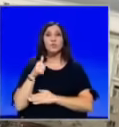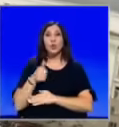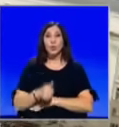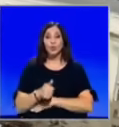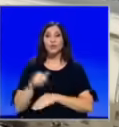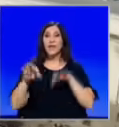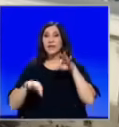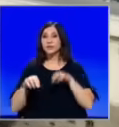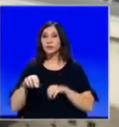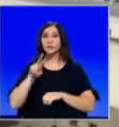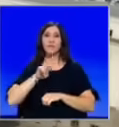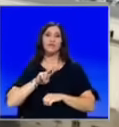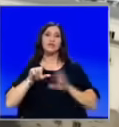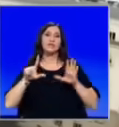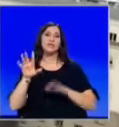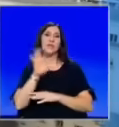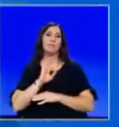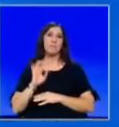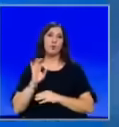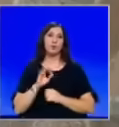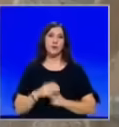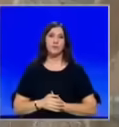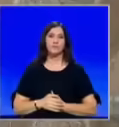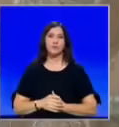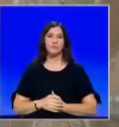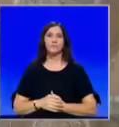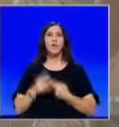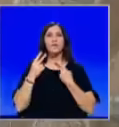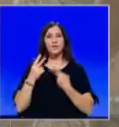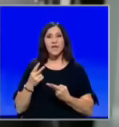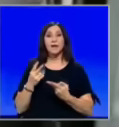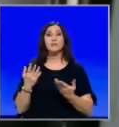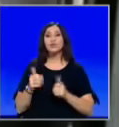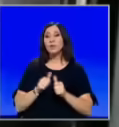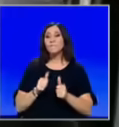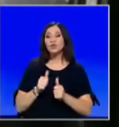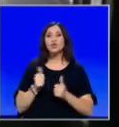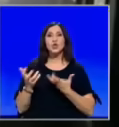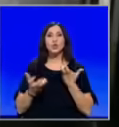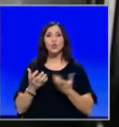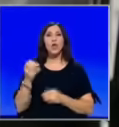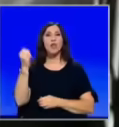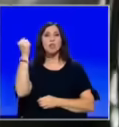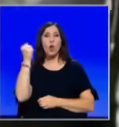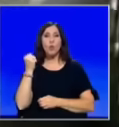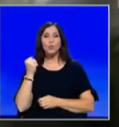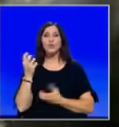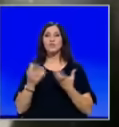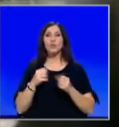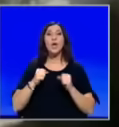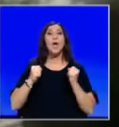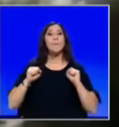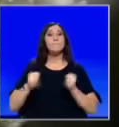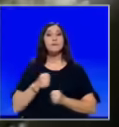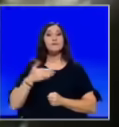утре, изборите на 27 октомври. Видяхме, че машината гори, локомотива гори. Бързият